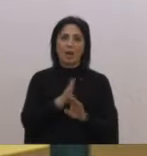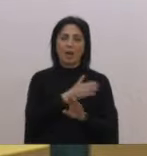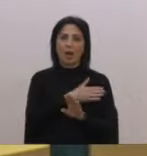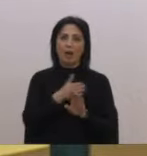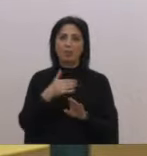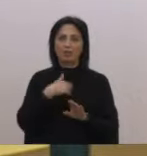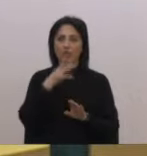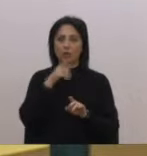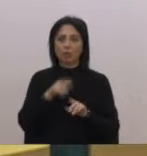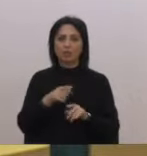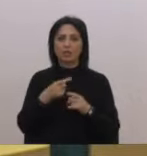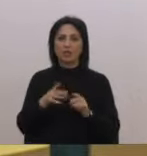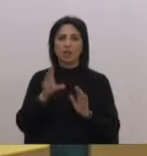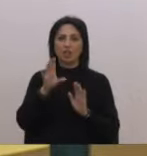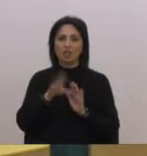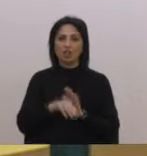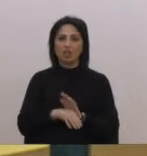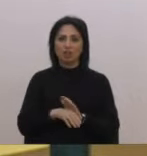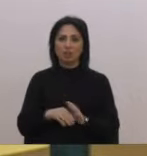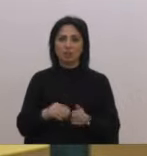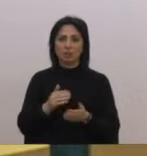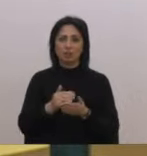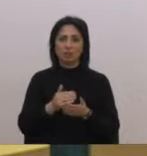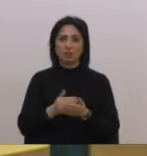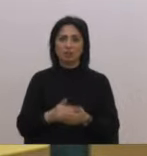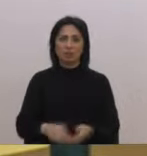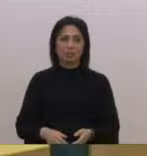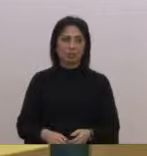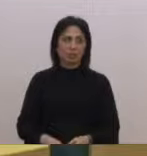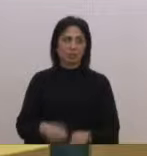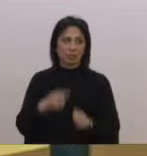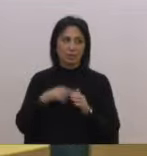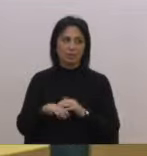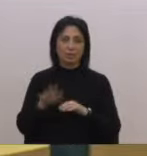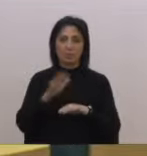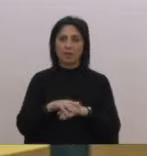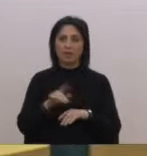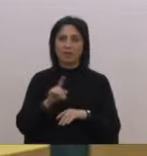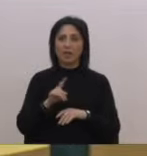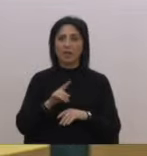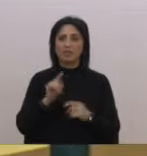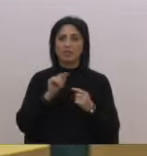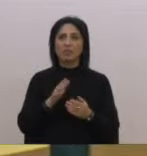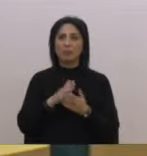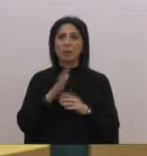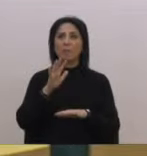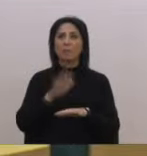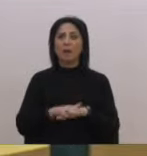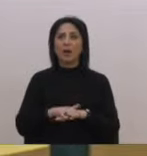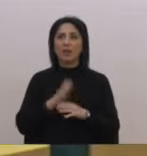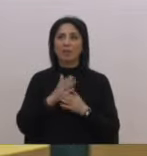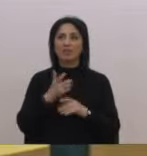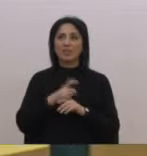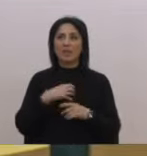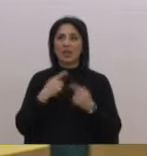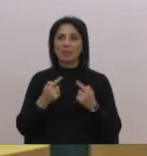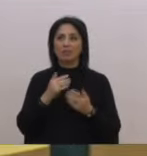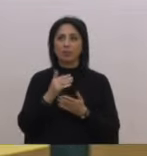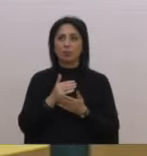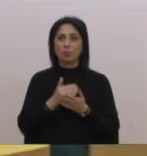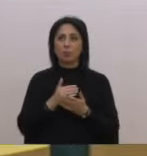Čuendro, scota șoris, banke tanu imar teba și mi armin, dar uise gama mi ide sro, bankebi zraga caci na ando gomox. Bankebi arian, zalian, mișlovan